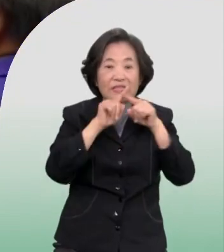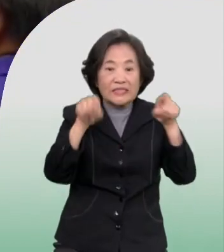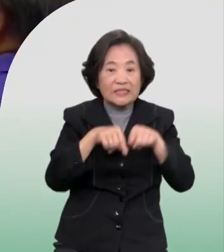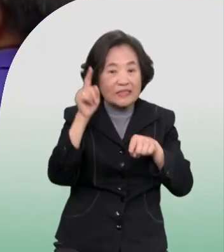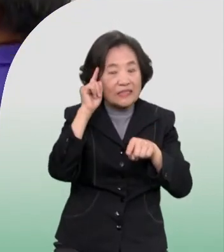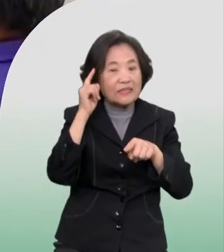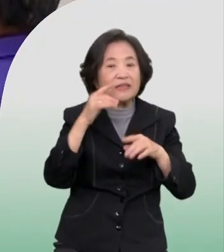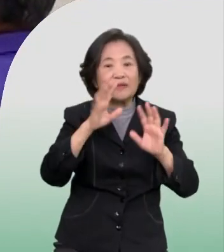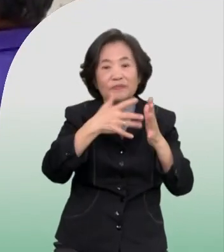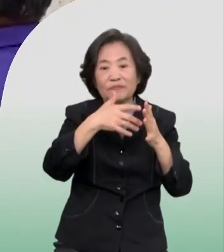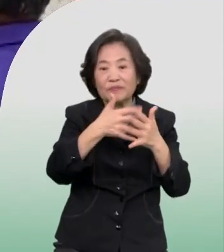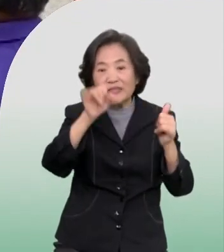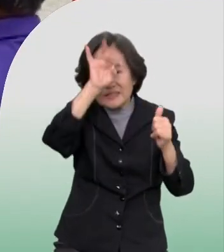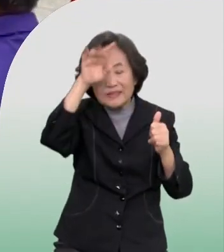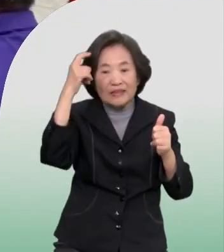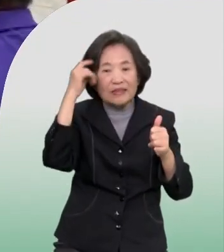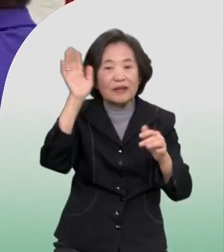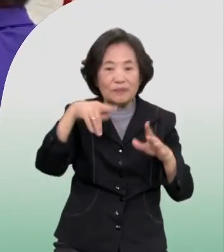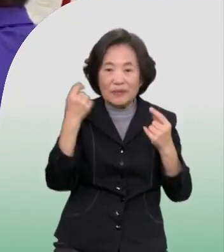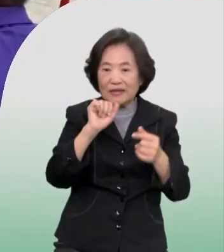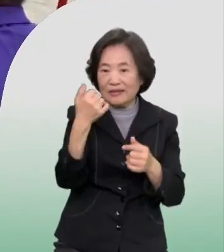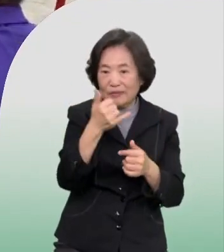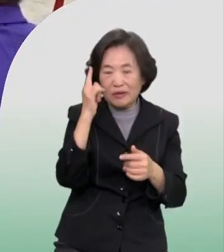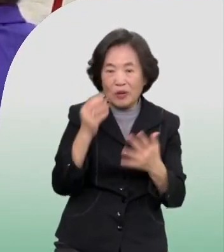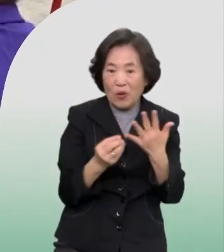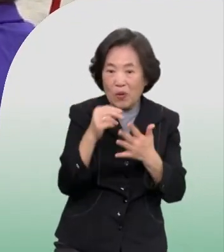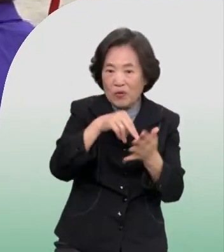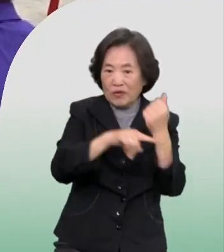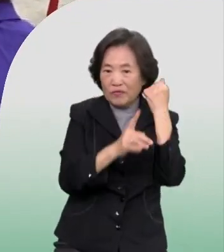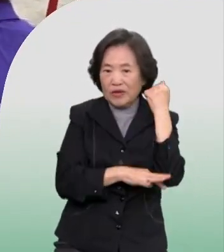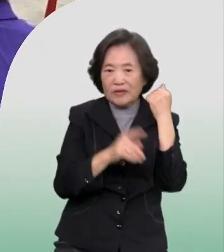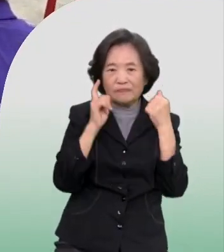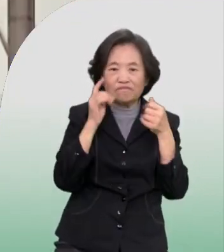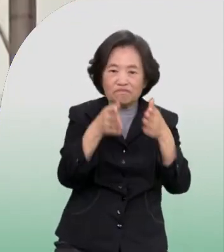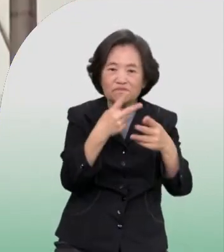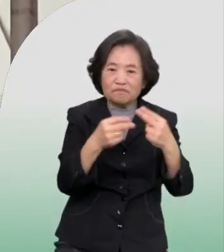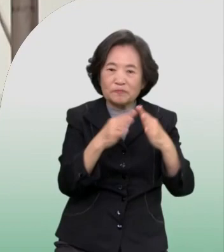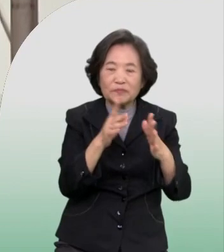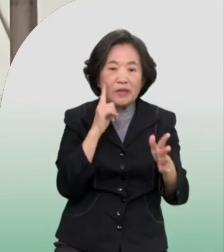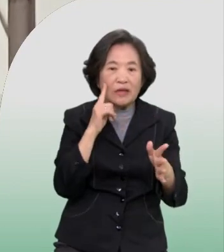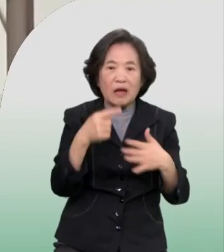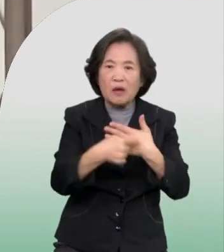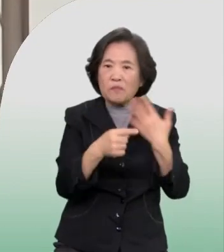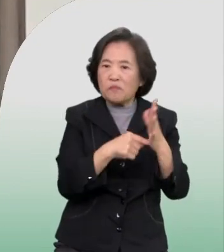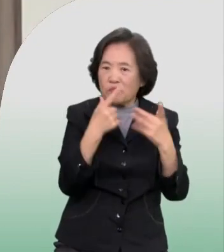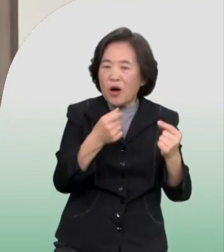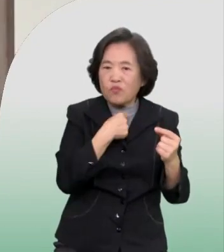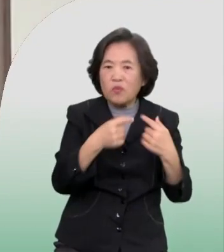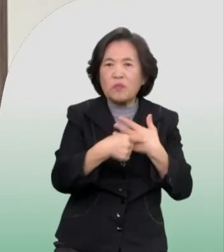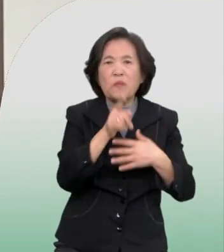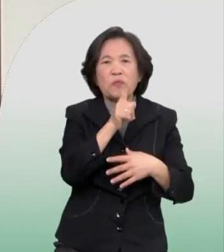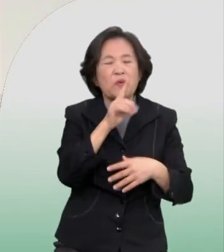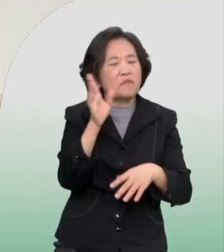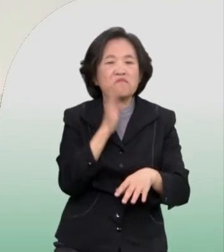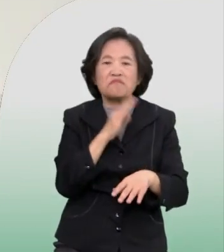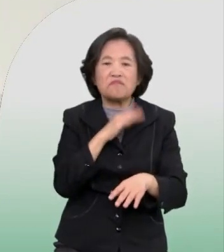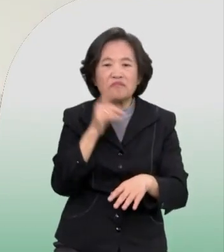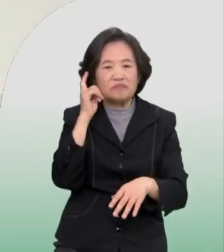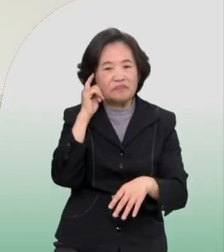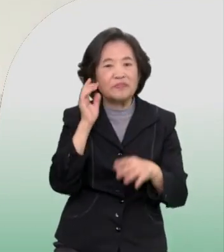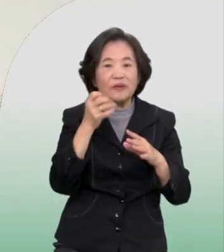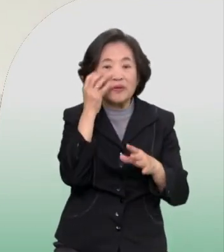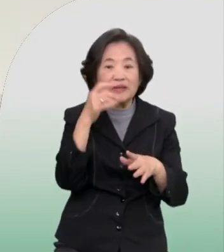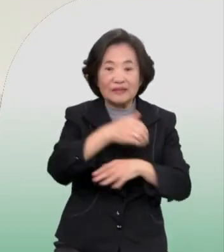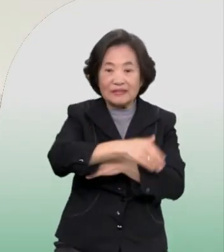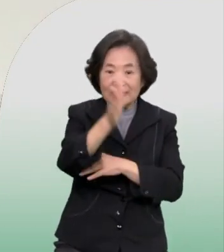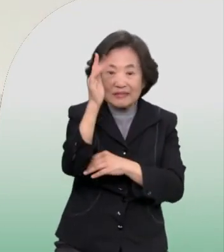接受党内介绍，将毅然转战立委，诉求为客家唔系欠缺好听。讲发言人政府粘土